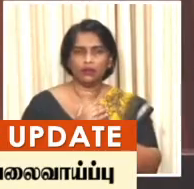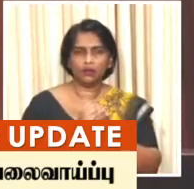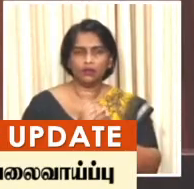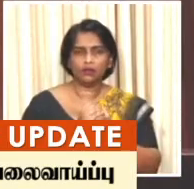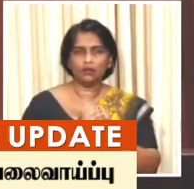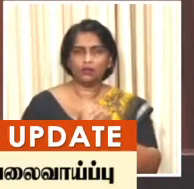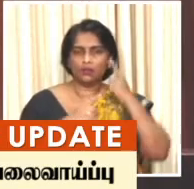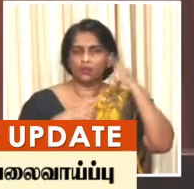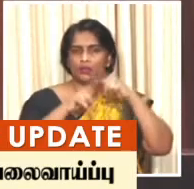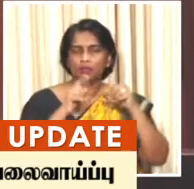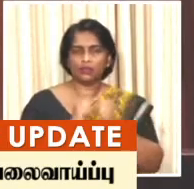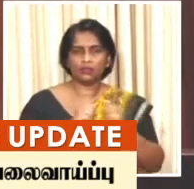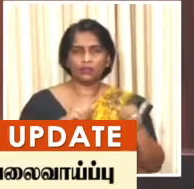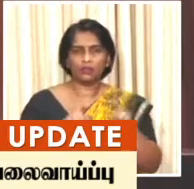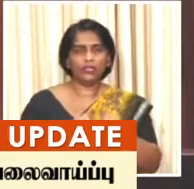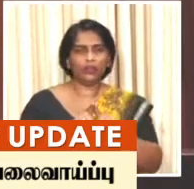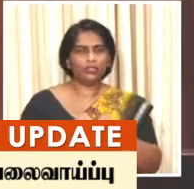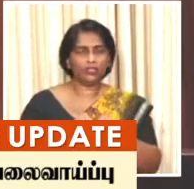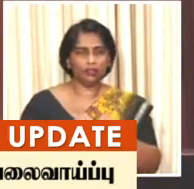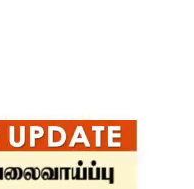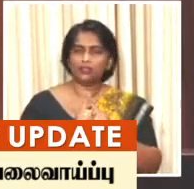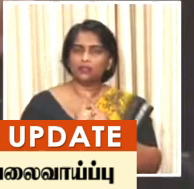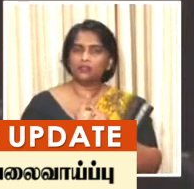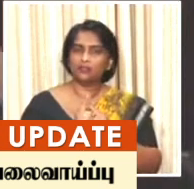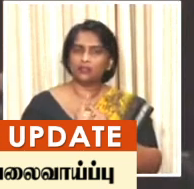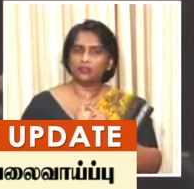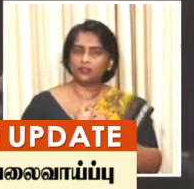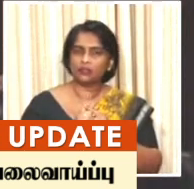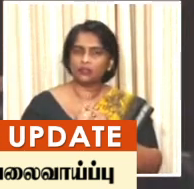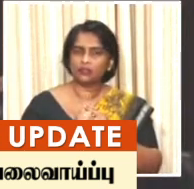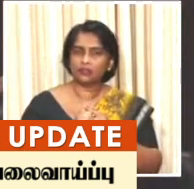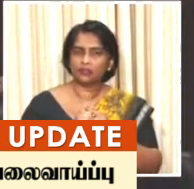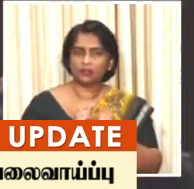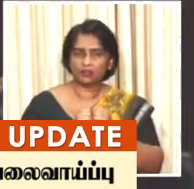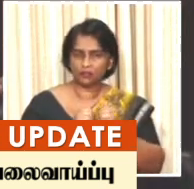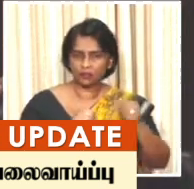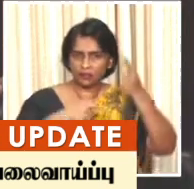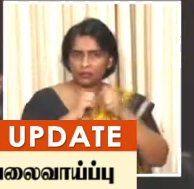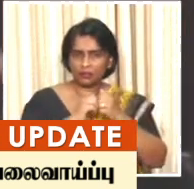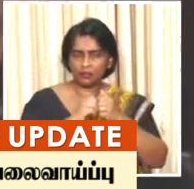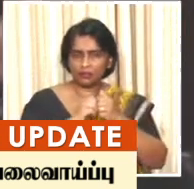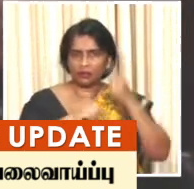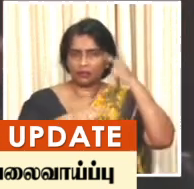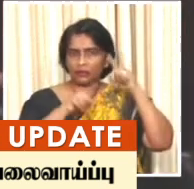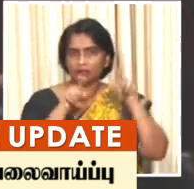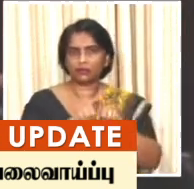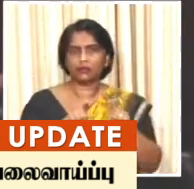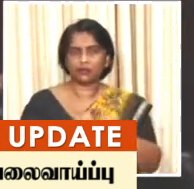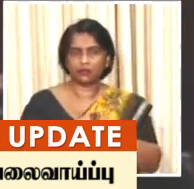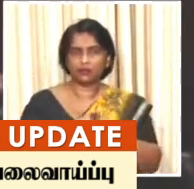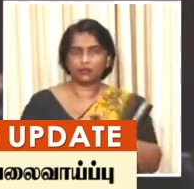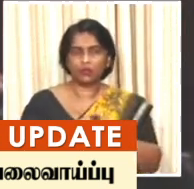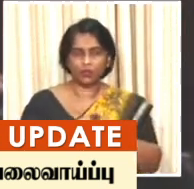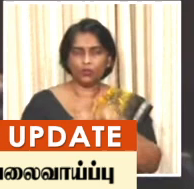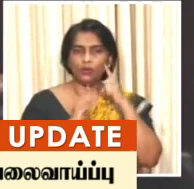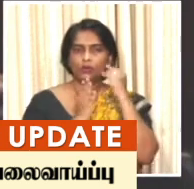ඒ වගේ අය විසින් මට උපු ලියුමක් මම ඔබතුමාට එව්වා. ඔබතුමා මට කාරුණිකව පිළිතුරක් කියලා තියෙනවා. ඒ ගැන යොමු කරලා තියෙන අය